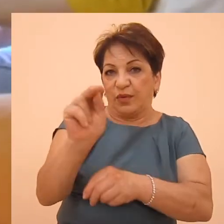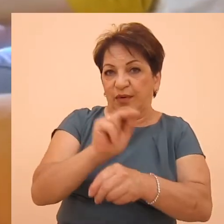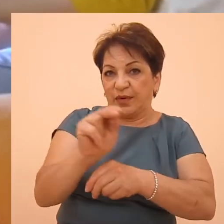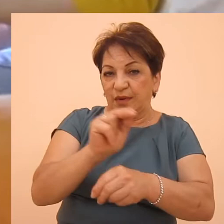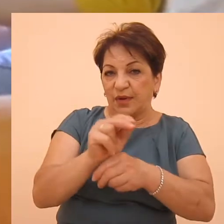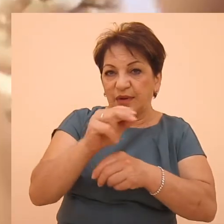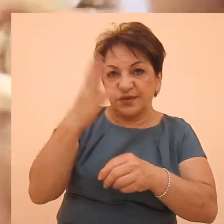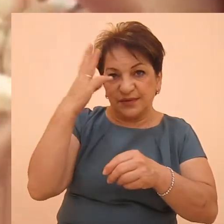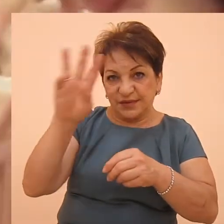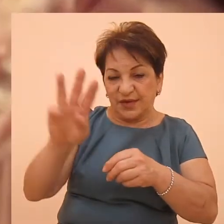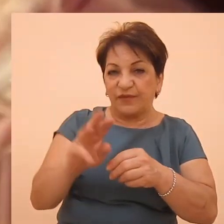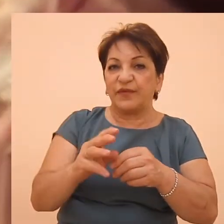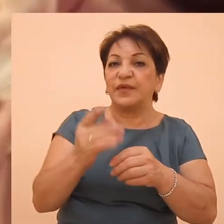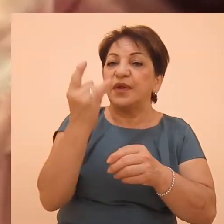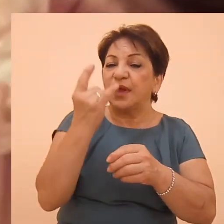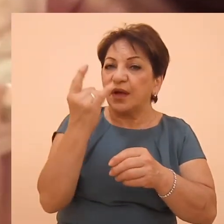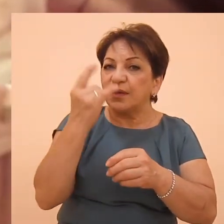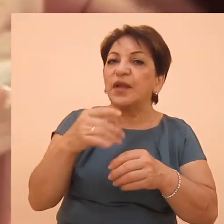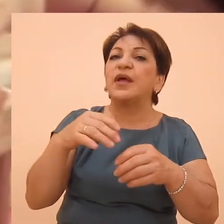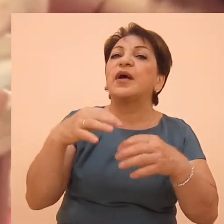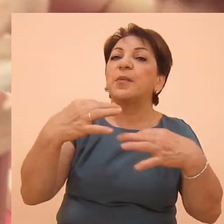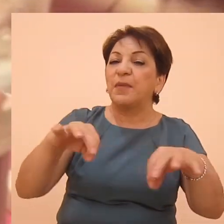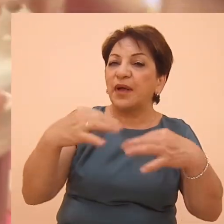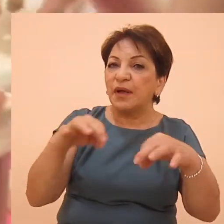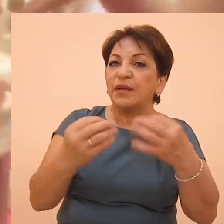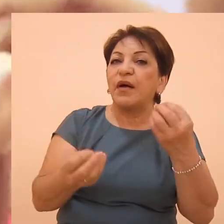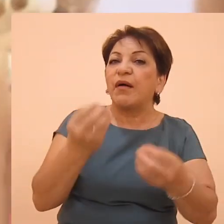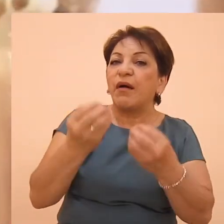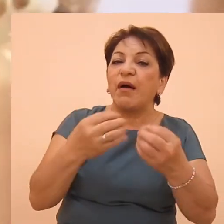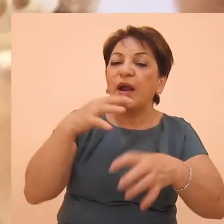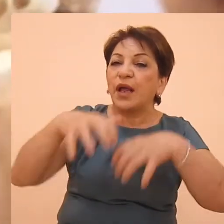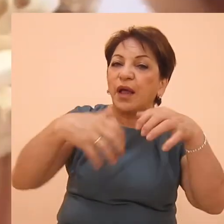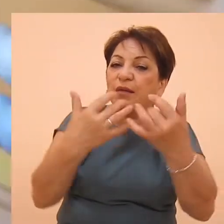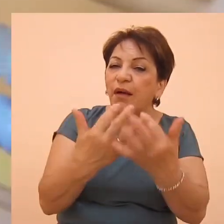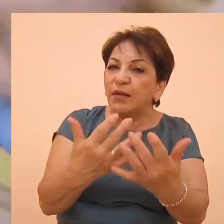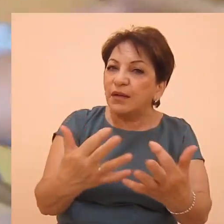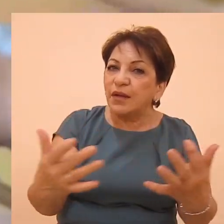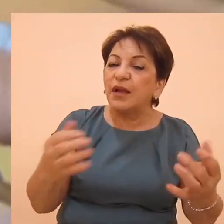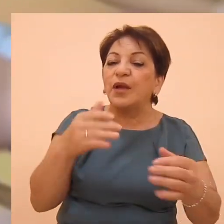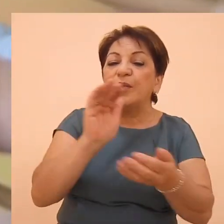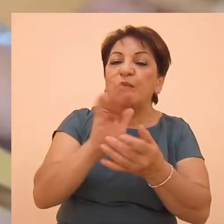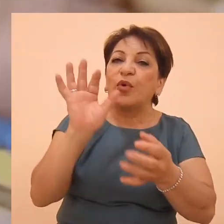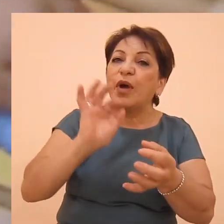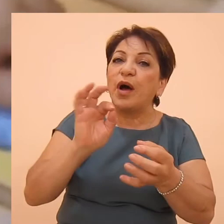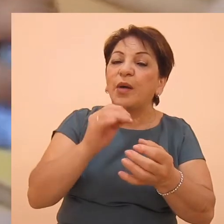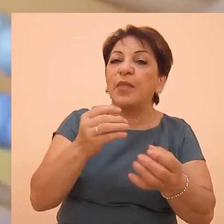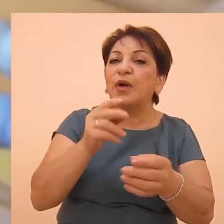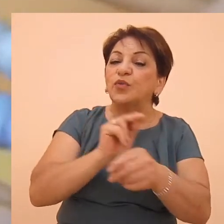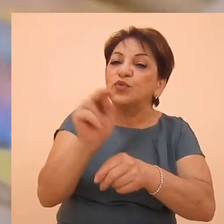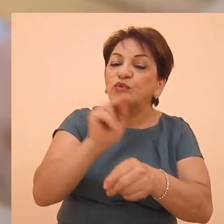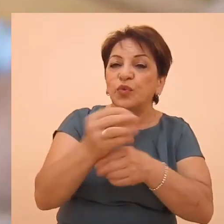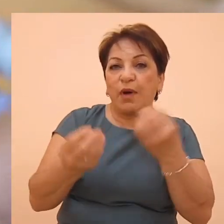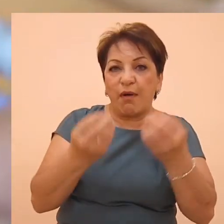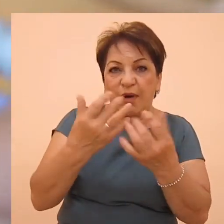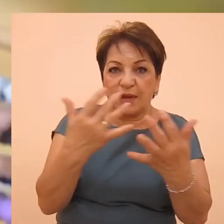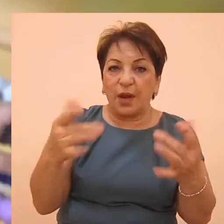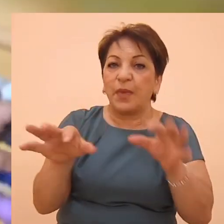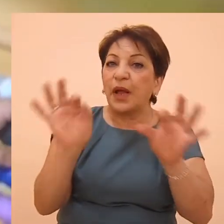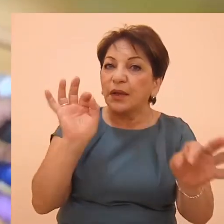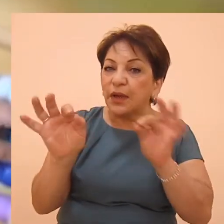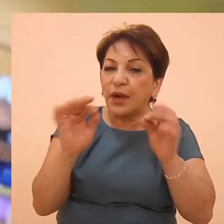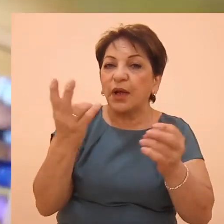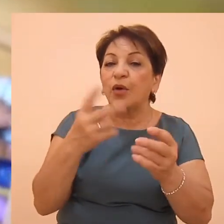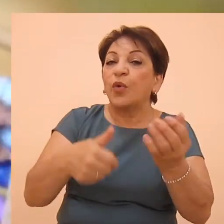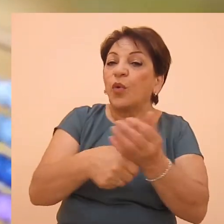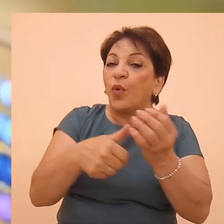է։ Տիկնիկներից, մեքենաներից ու խաղալիք կենդանիներից բացի փոքրիկի համար ընտրեք նաև ուսուցողական խաղեր, որոնք